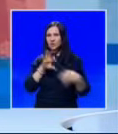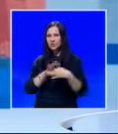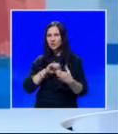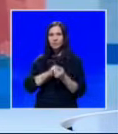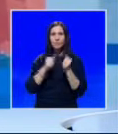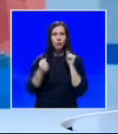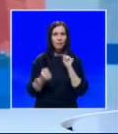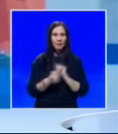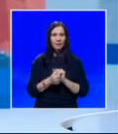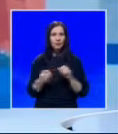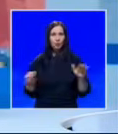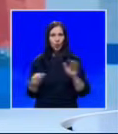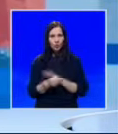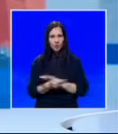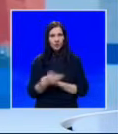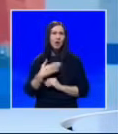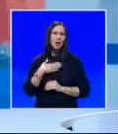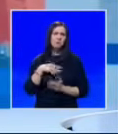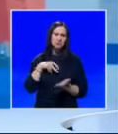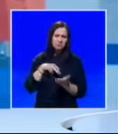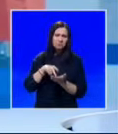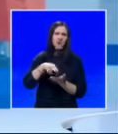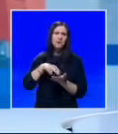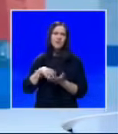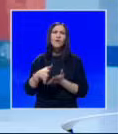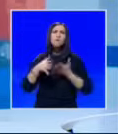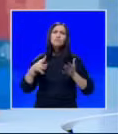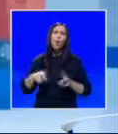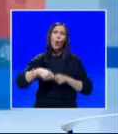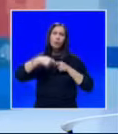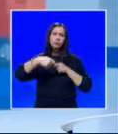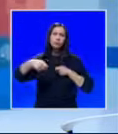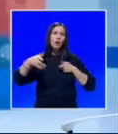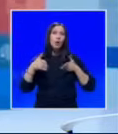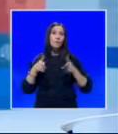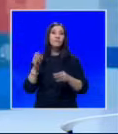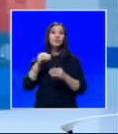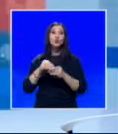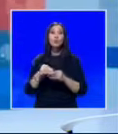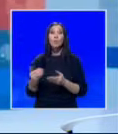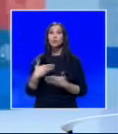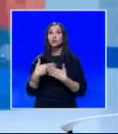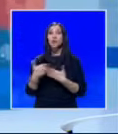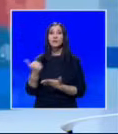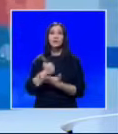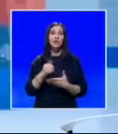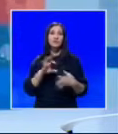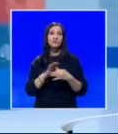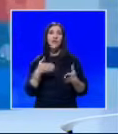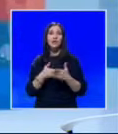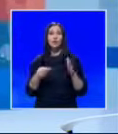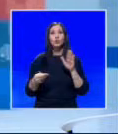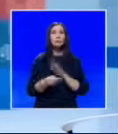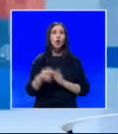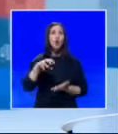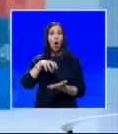с борбата с корупцията, има да се извърви много дълъг път, включително и по отношение на назначенията, свързани и с